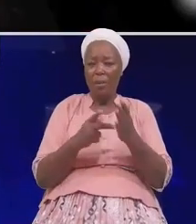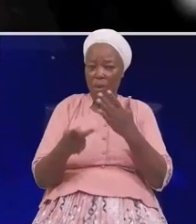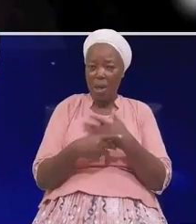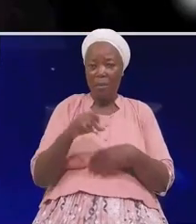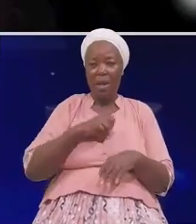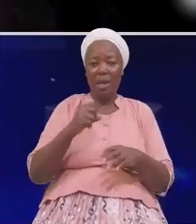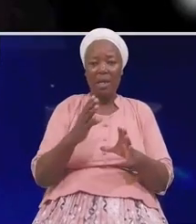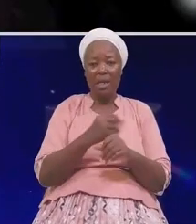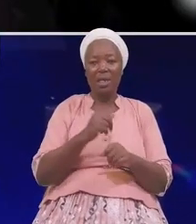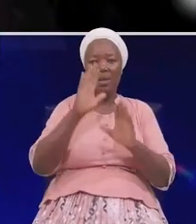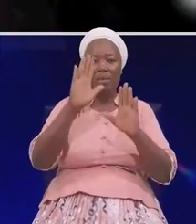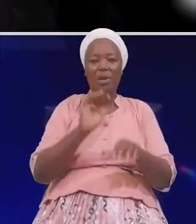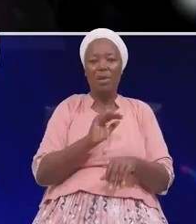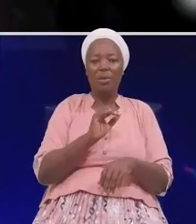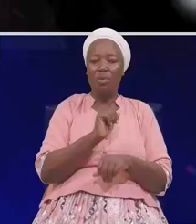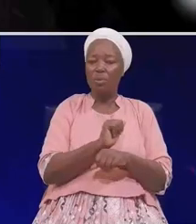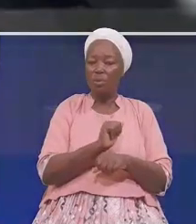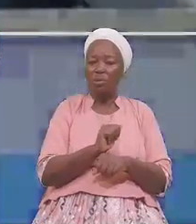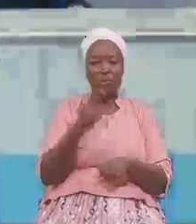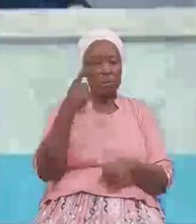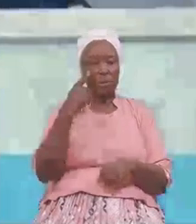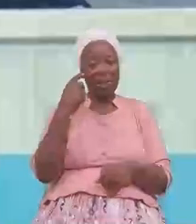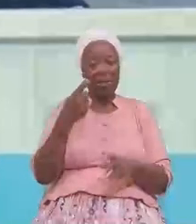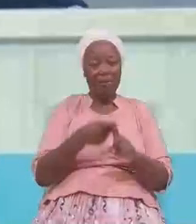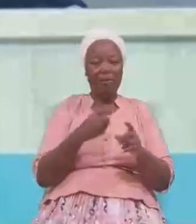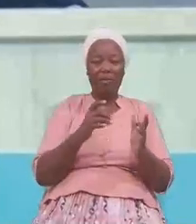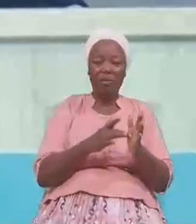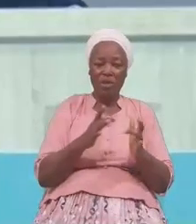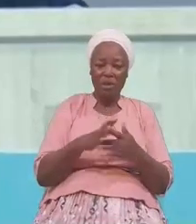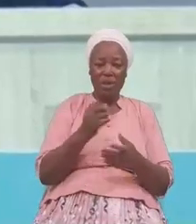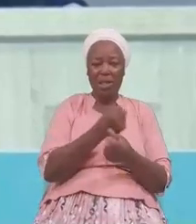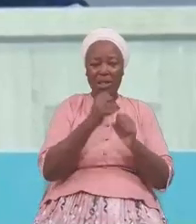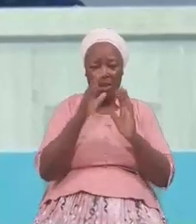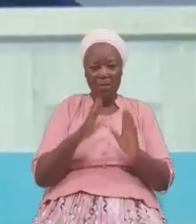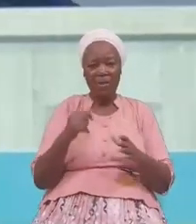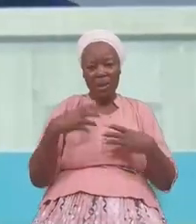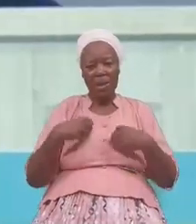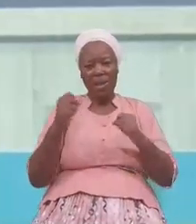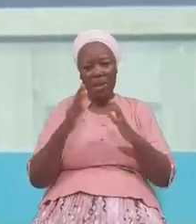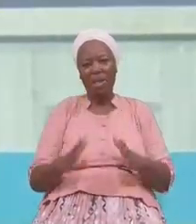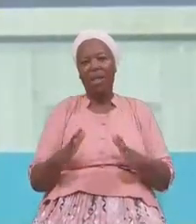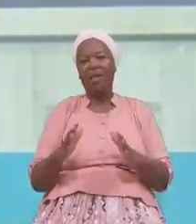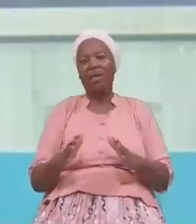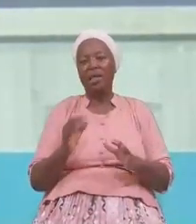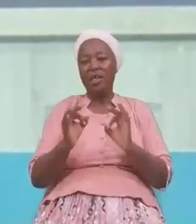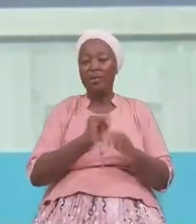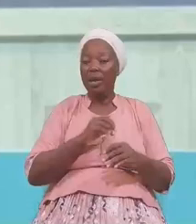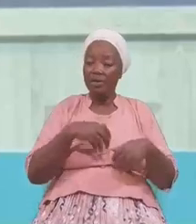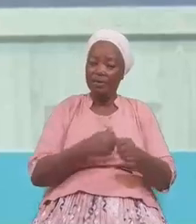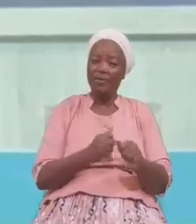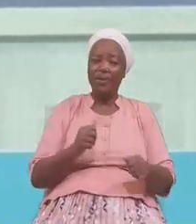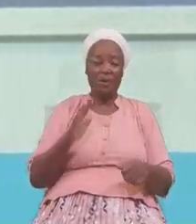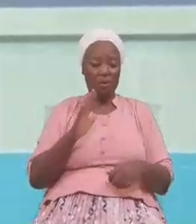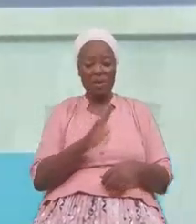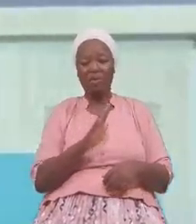le miracle de la vue de la part de Jésus, le sauveur, le guérisseur, si je le suis chaque jour de ma